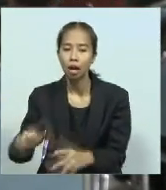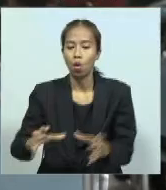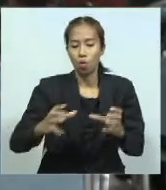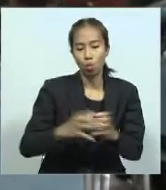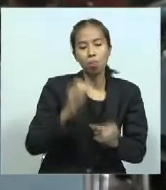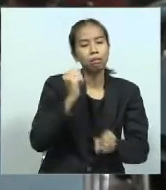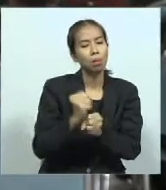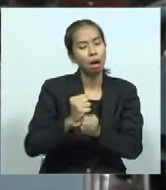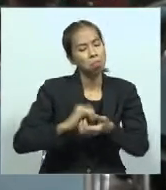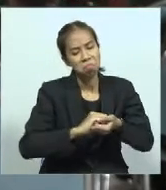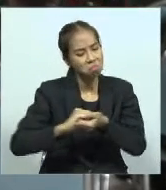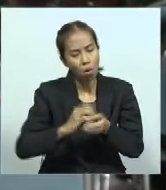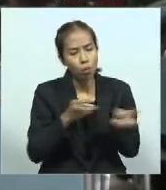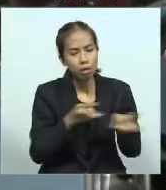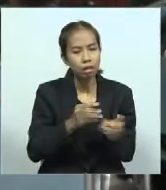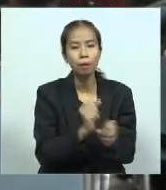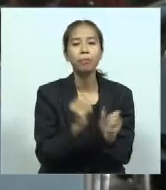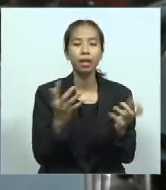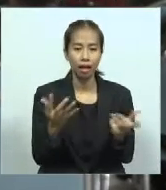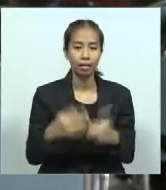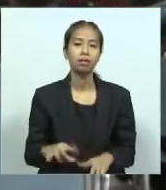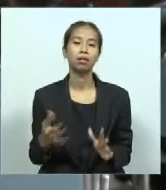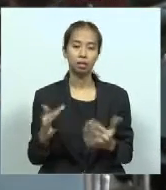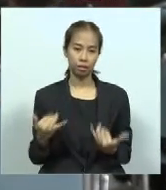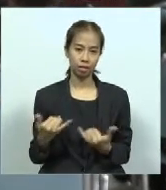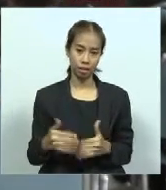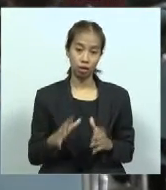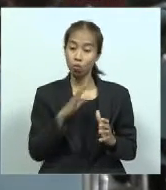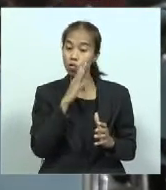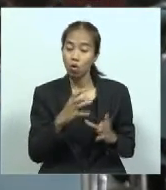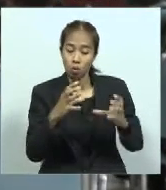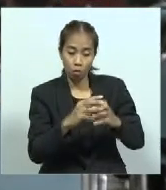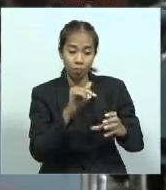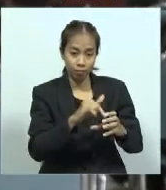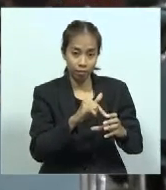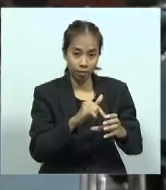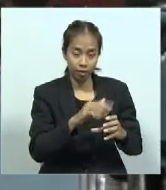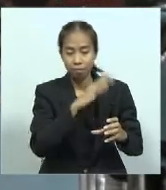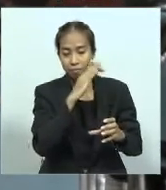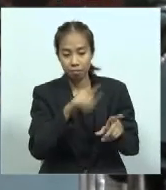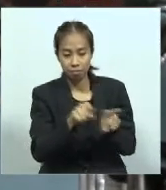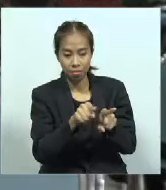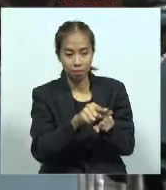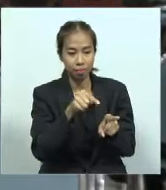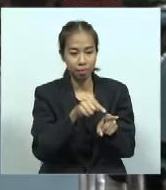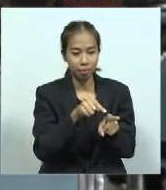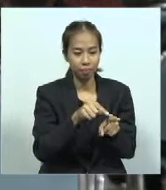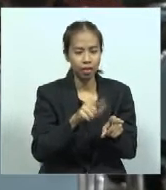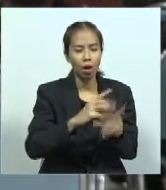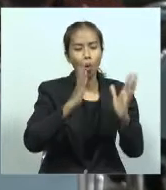ที่ได้รับโจทย์ก็คือมีกำลังพลส่วนหนึ่งก็จะปลดระวางไปกำลังพลที่ถ้ามาทดแทนก็ยังไม่ค่อยมี